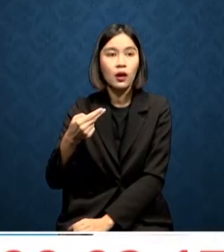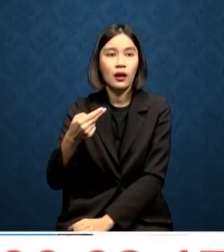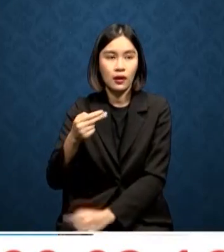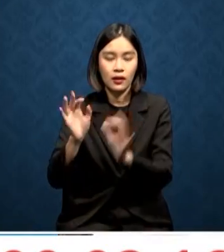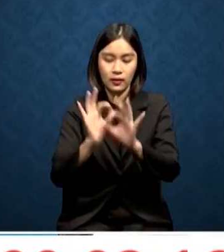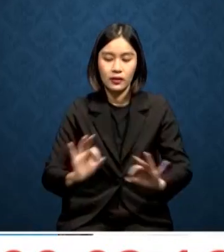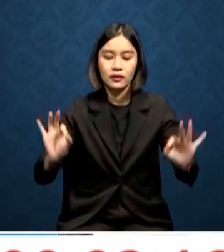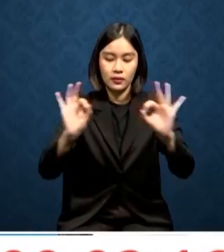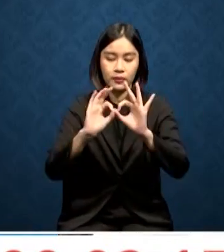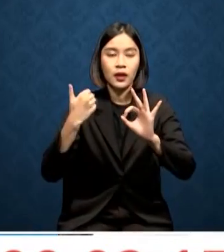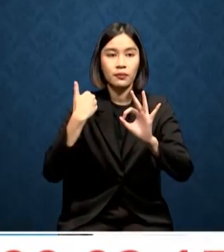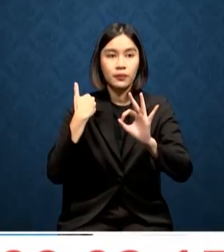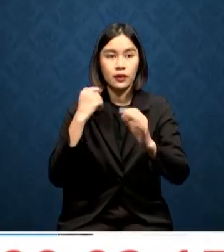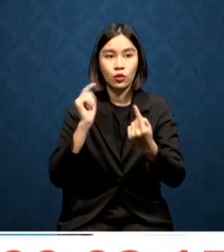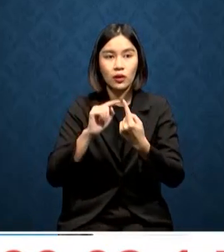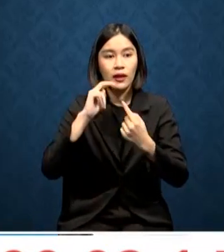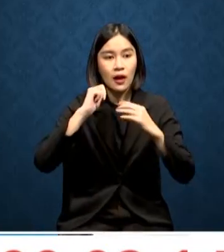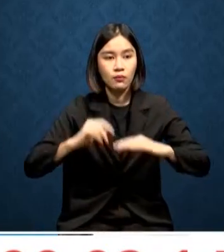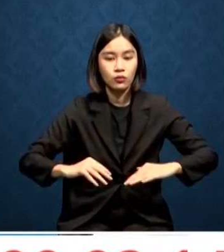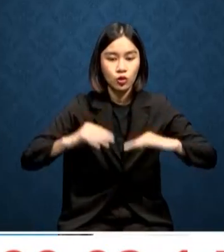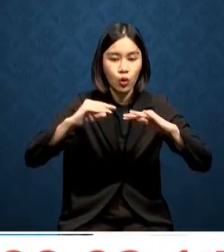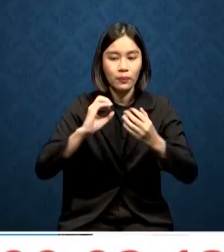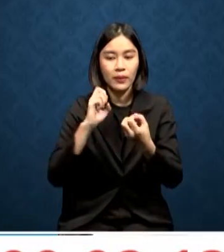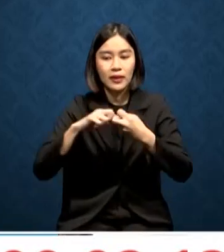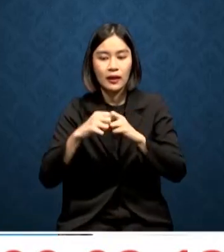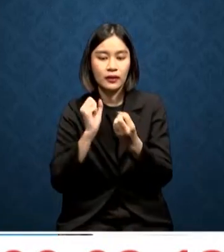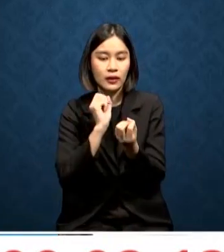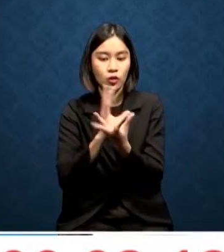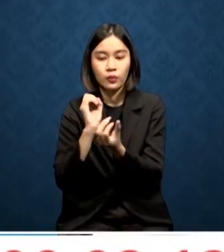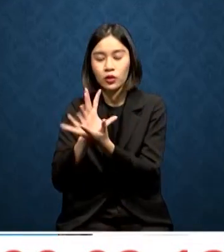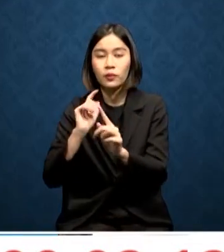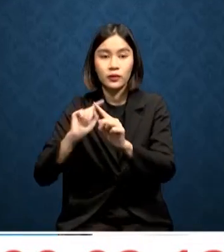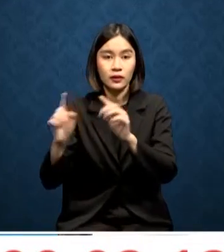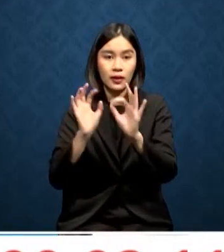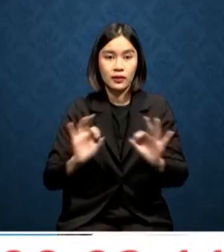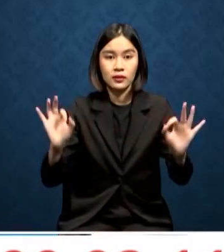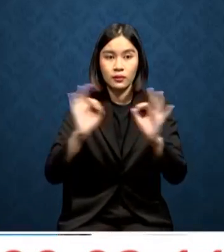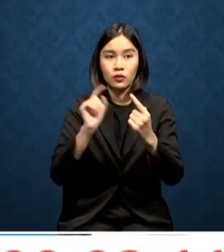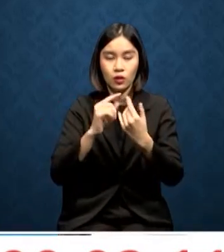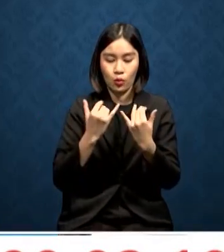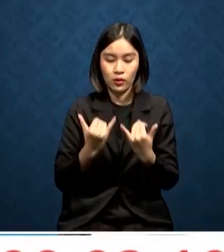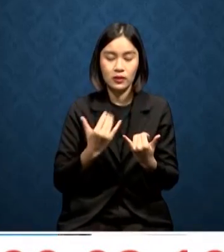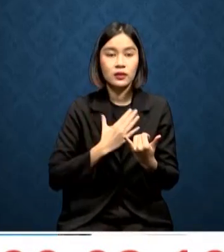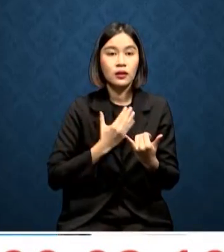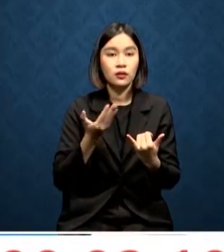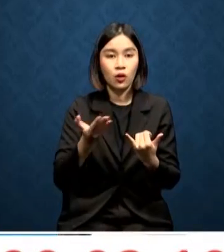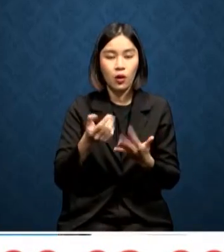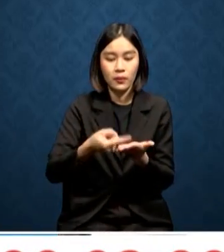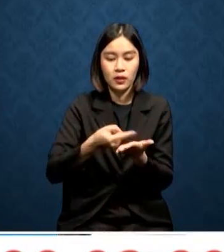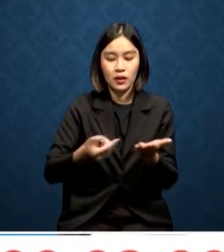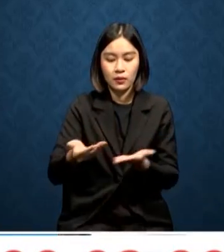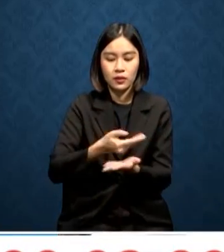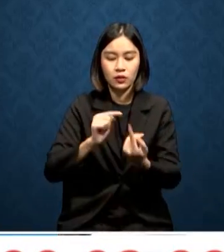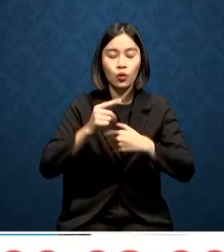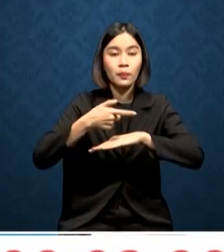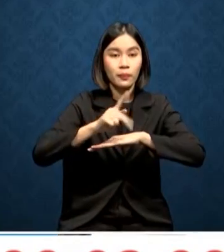ำคัญมากไม่ว่าภัยพิบัติใดๆที่เกิดขึ้นนะคะโดยเฉพาะในเรื่องวันนี้ที่ดิฉันจะขอปรึกษาหารือท่านประธ